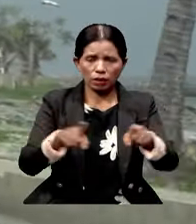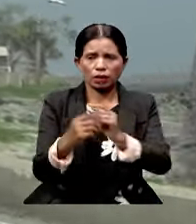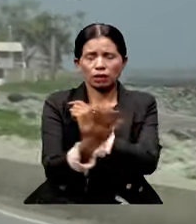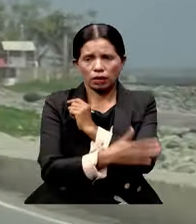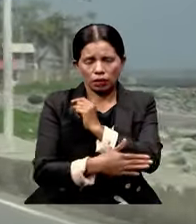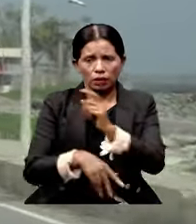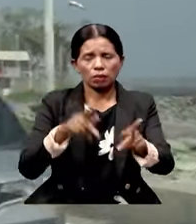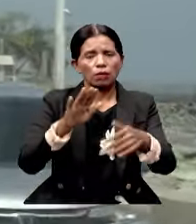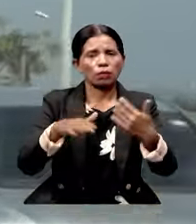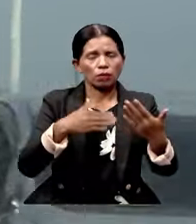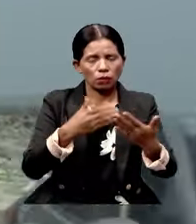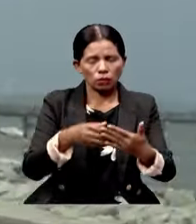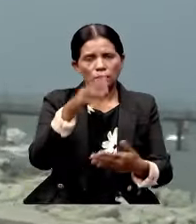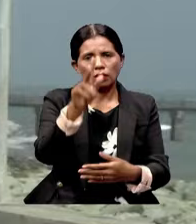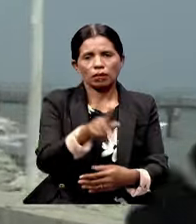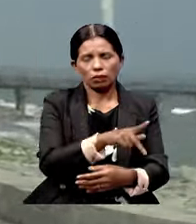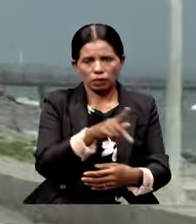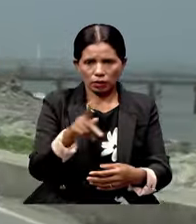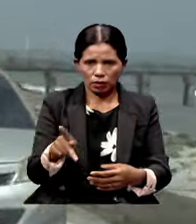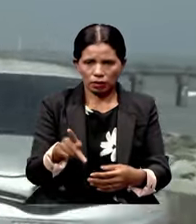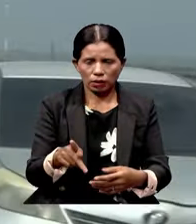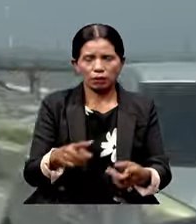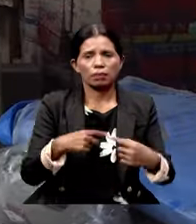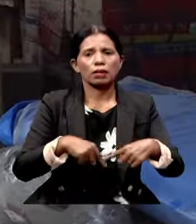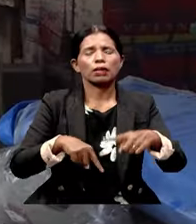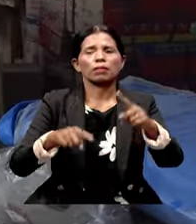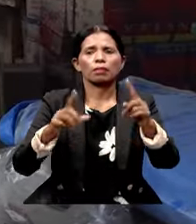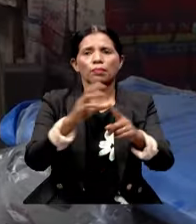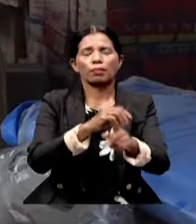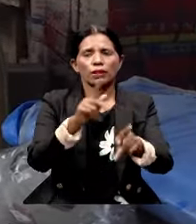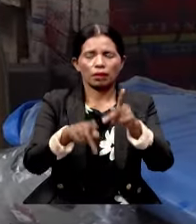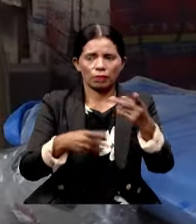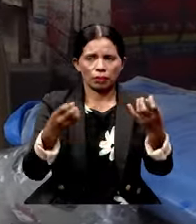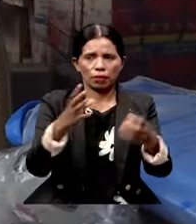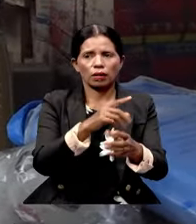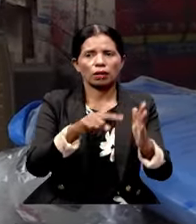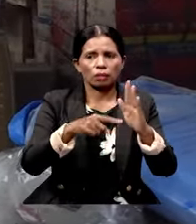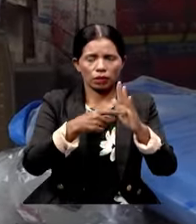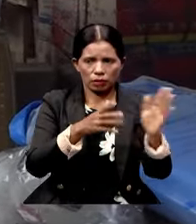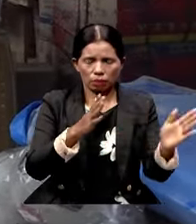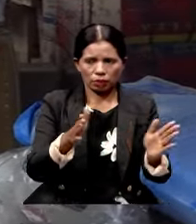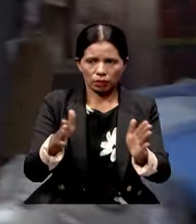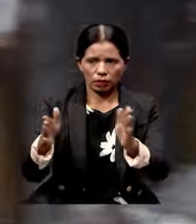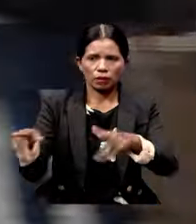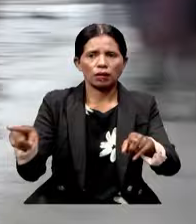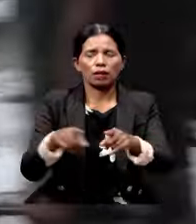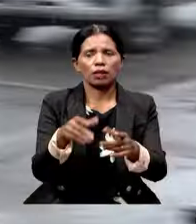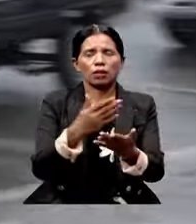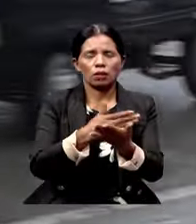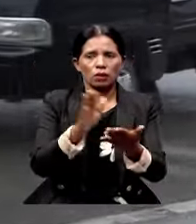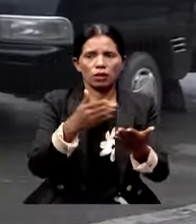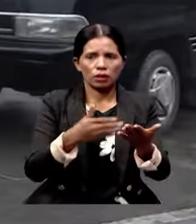mayoria katolika. Tambane, banjira tutama balorong Natal, komunidade barak makhahu halo preparasaun halesan sosa